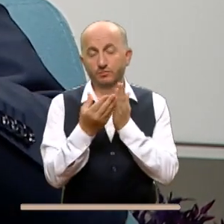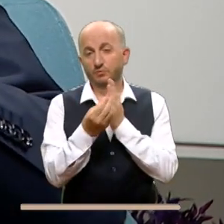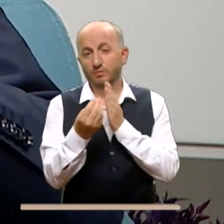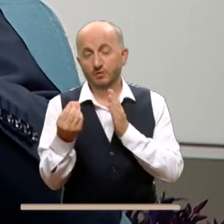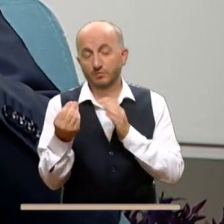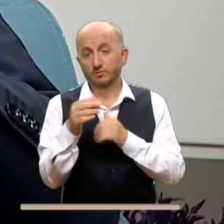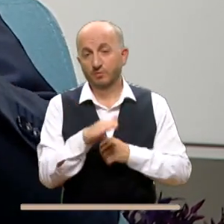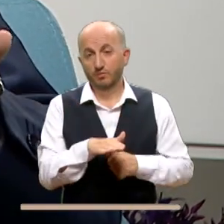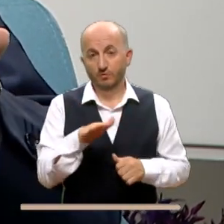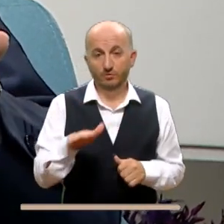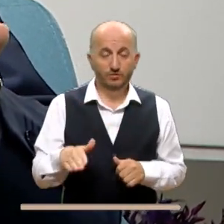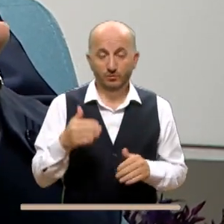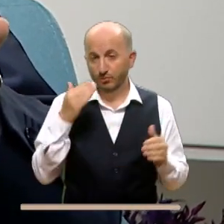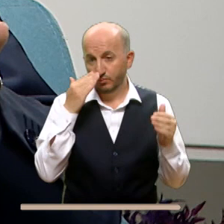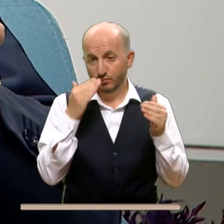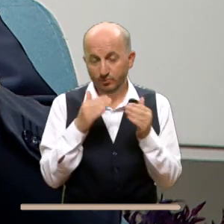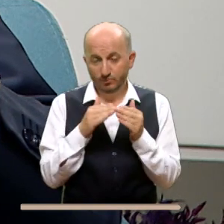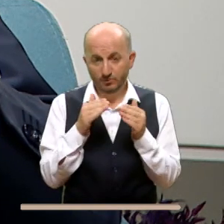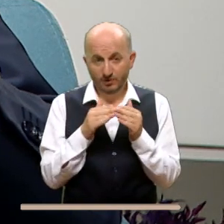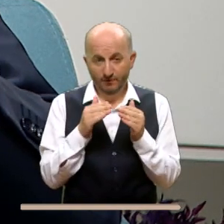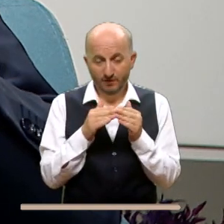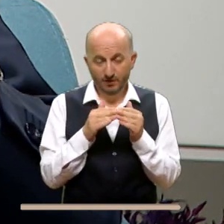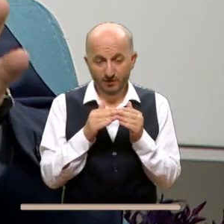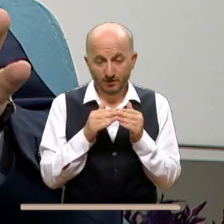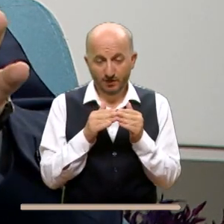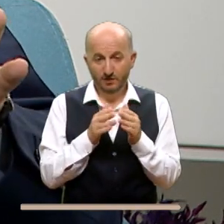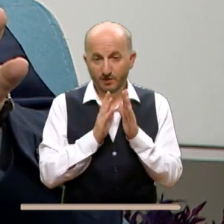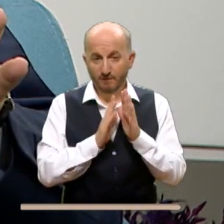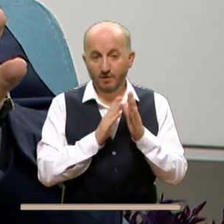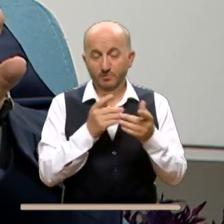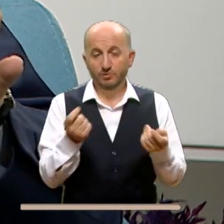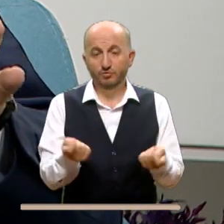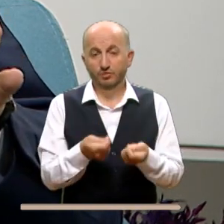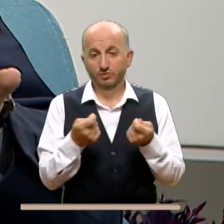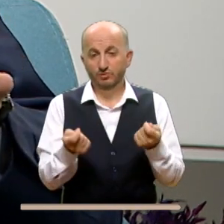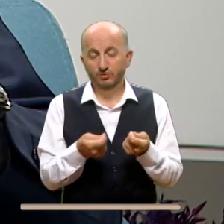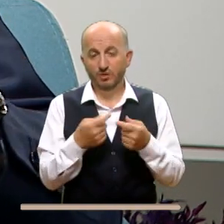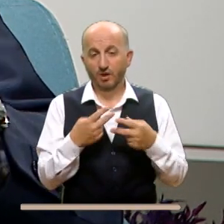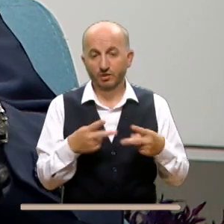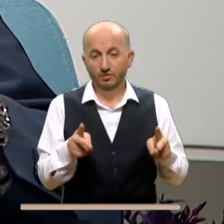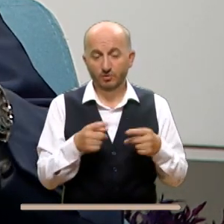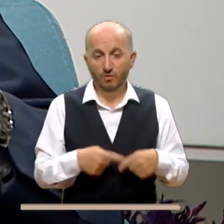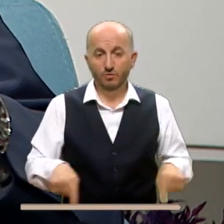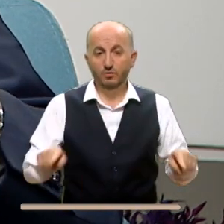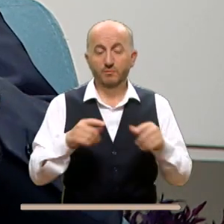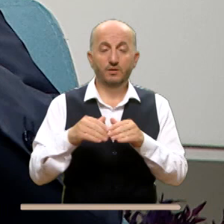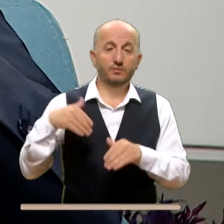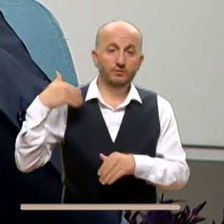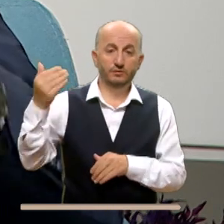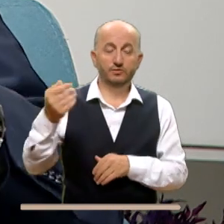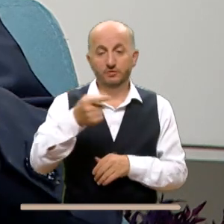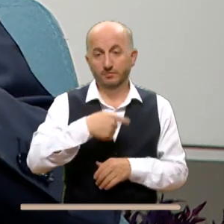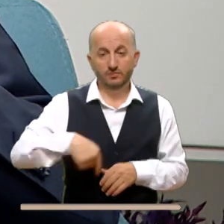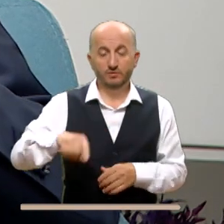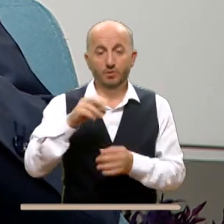öğrencilerimizin uygun mesafelerle devamlı çalıştıkları açık ortamların dışında bizde